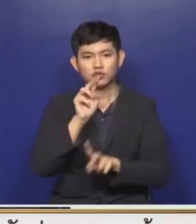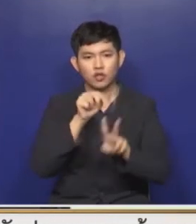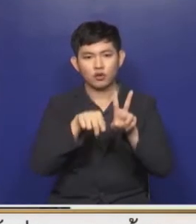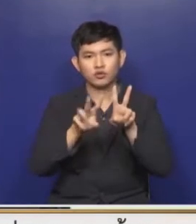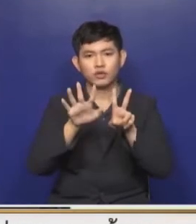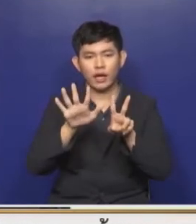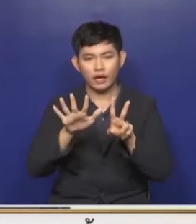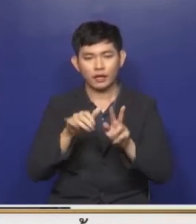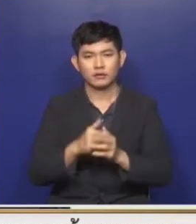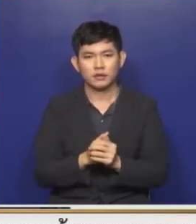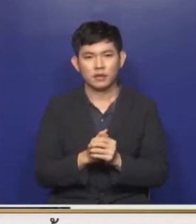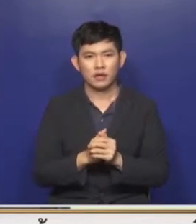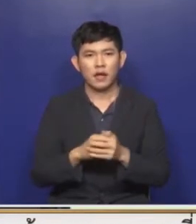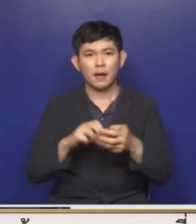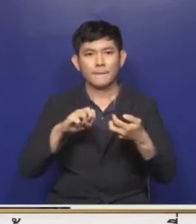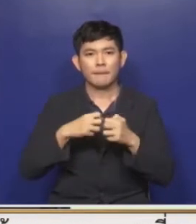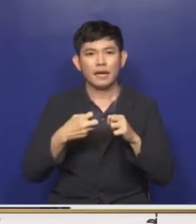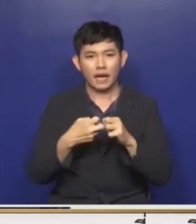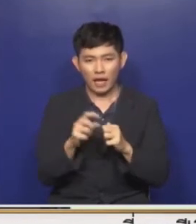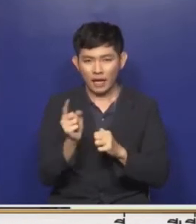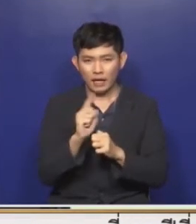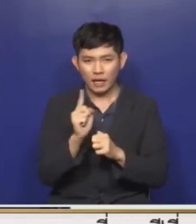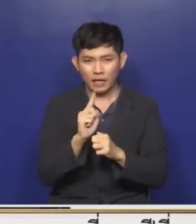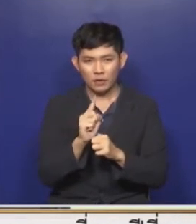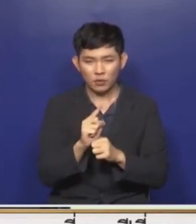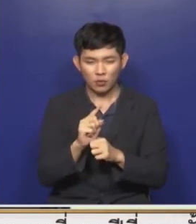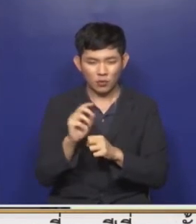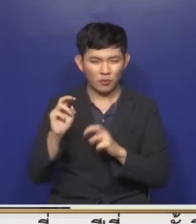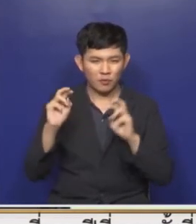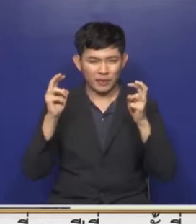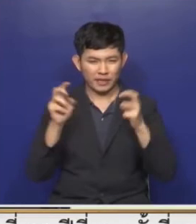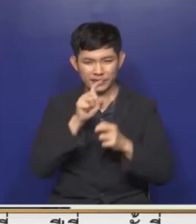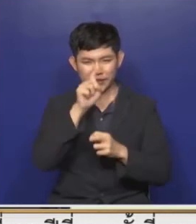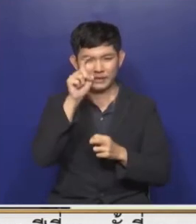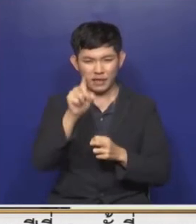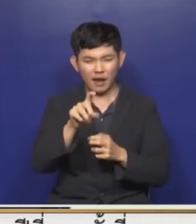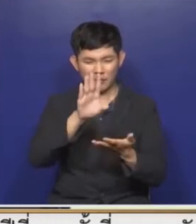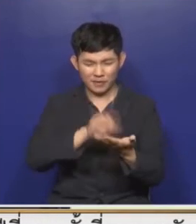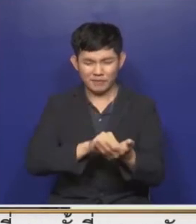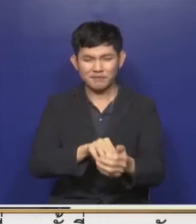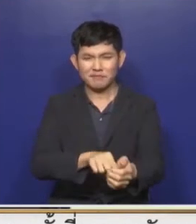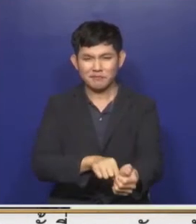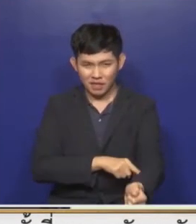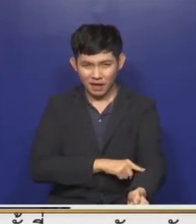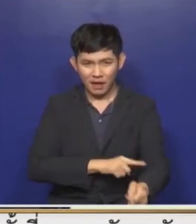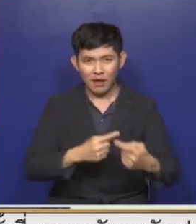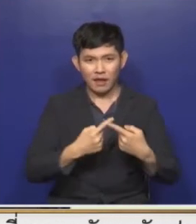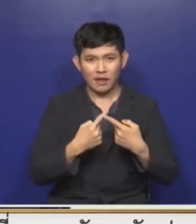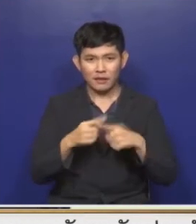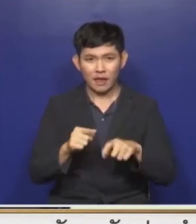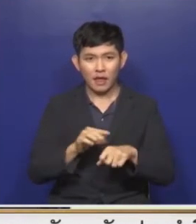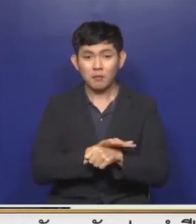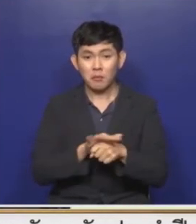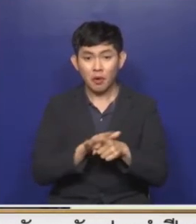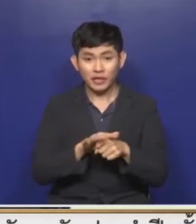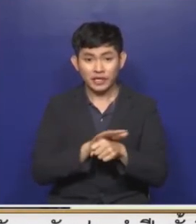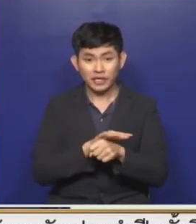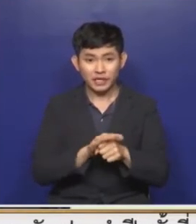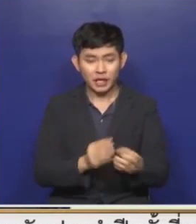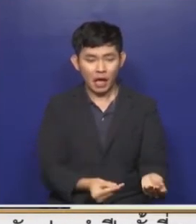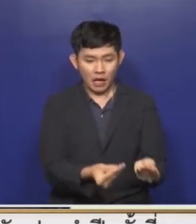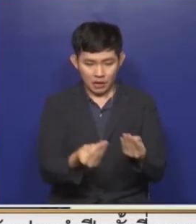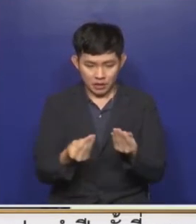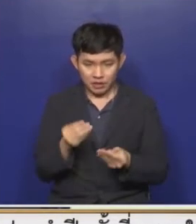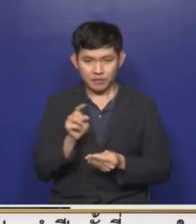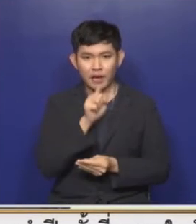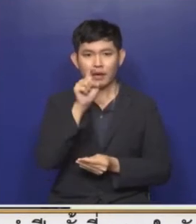ถึงถงแ้วาจะตั้งกระทูมาเป็นระยะเวลาพอสมควรแตกระทนี้ก็เข้ามาถูกจงหวะเวลาพอดีนะคร